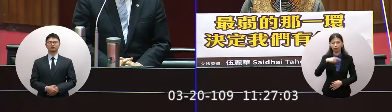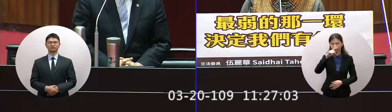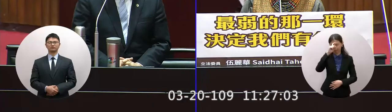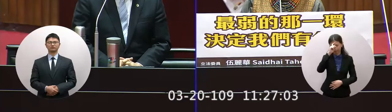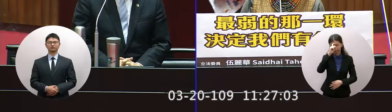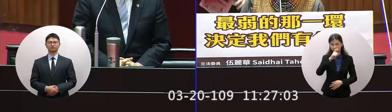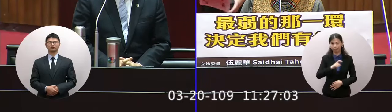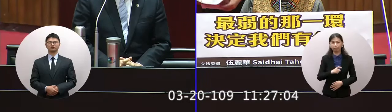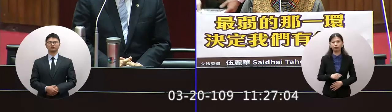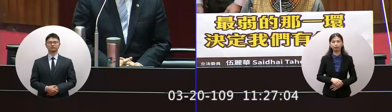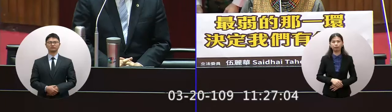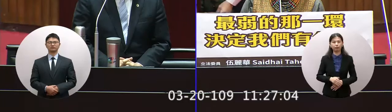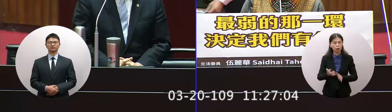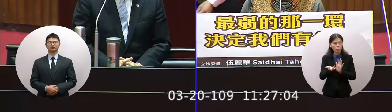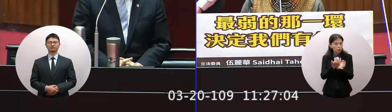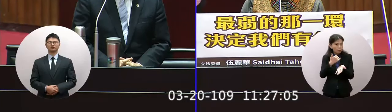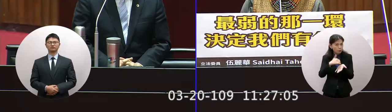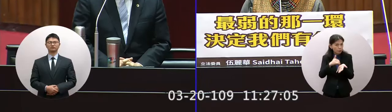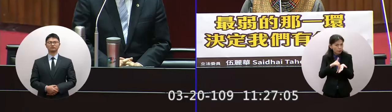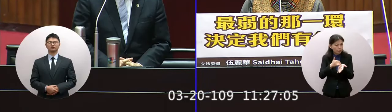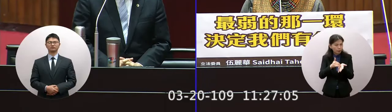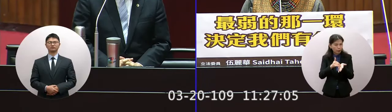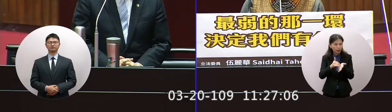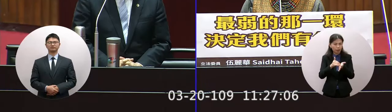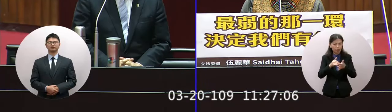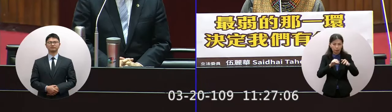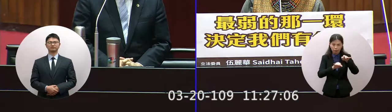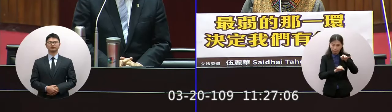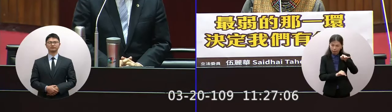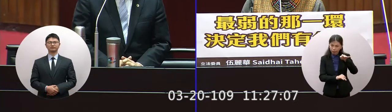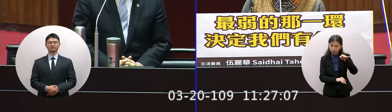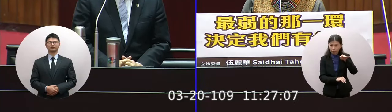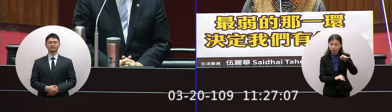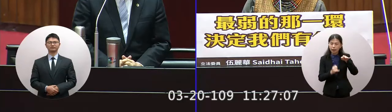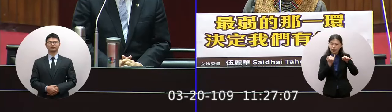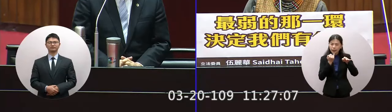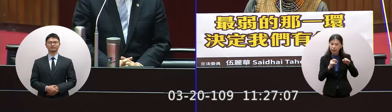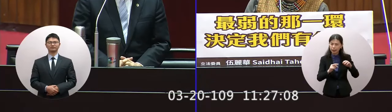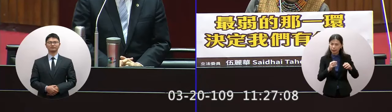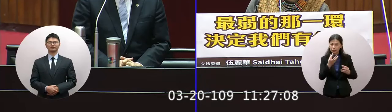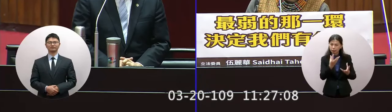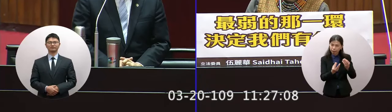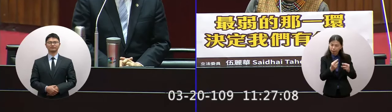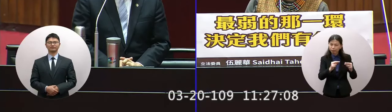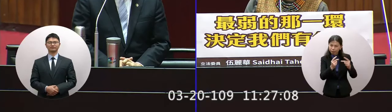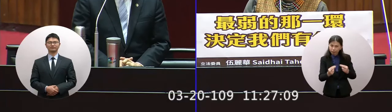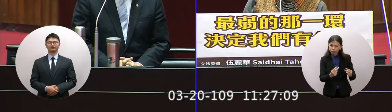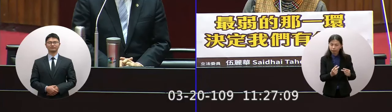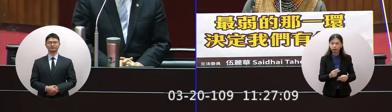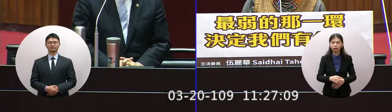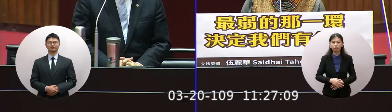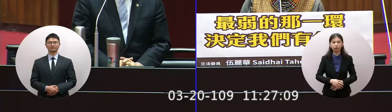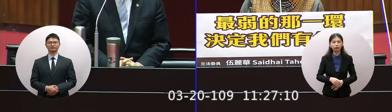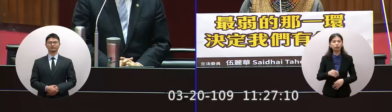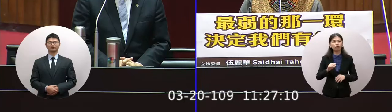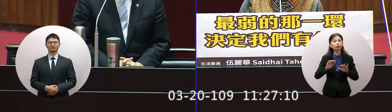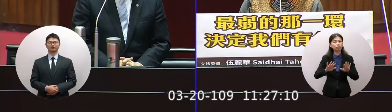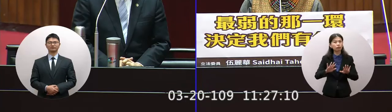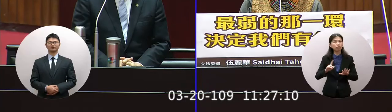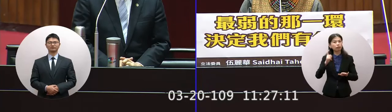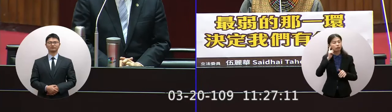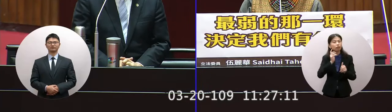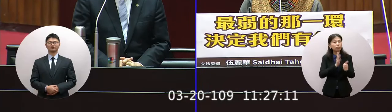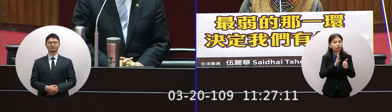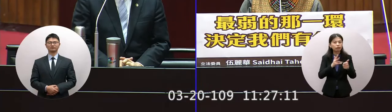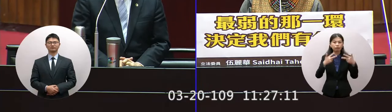望说，能够在预算的科目能够有做这样的一个调整，所以我特别想要听听看，就是我们的